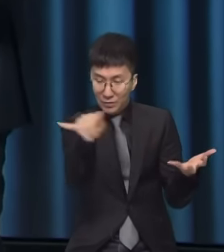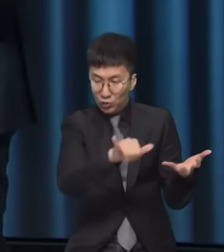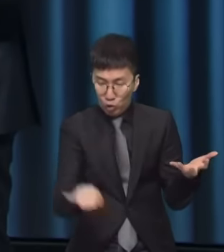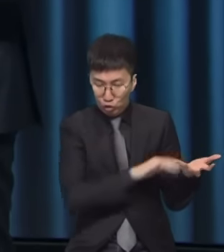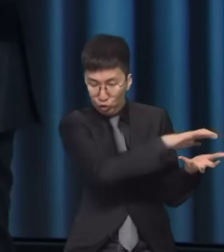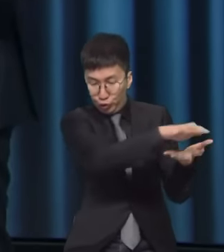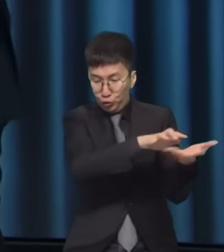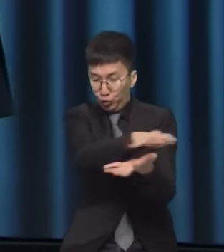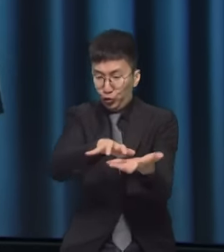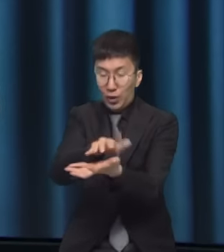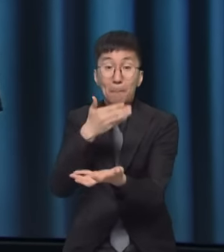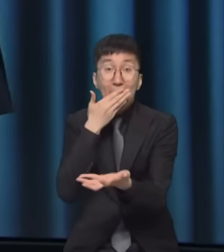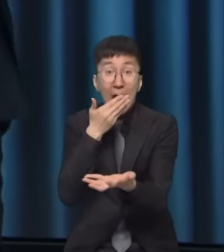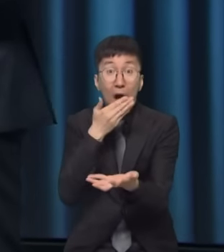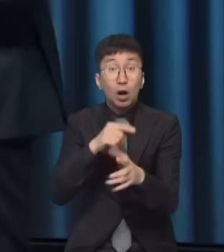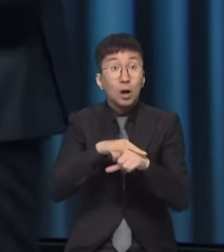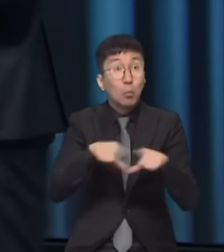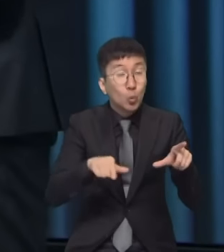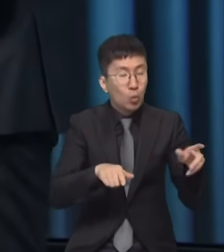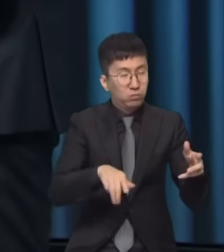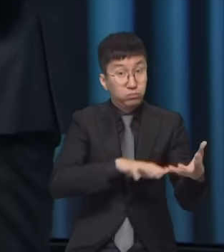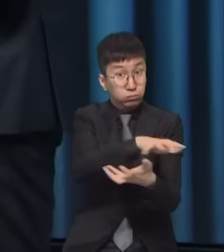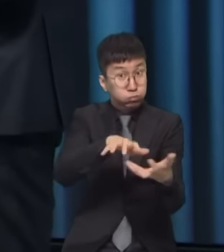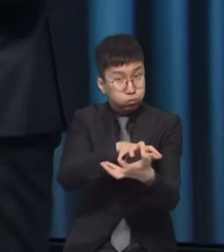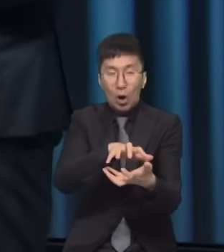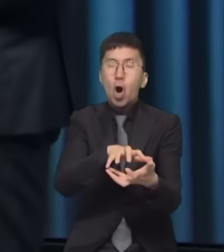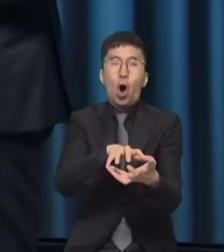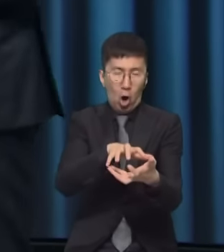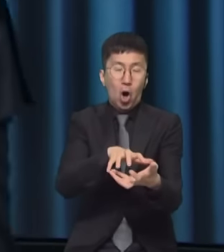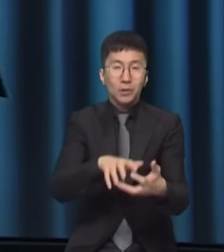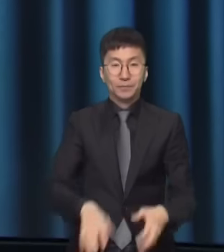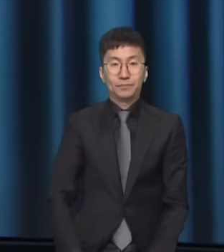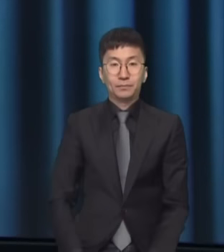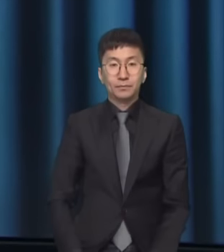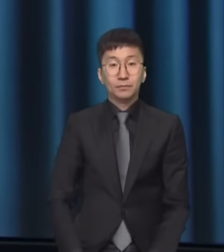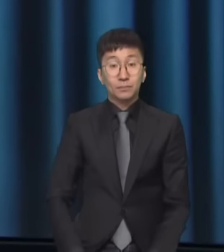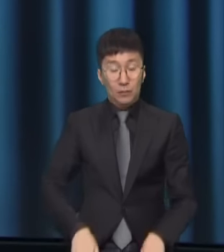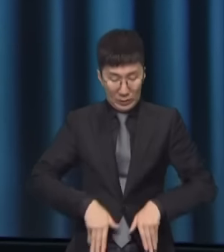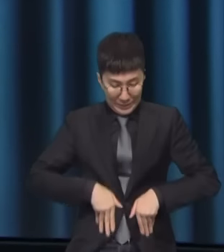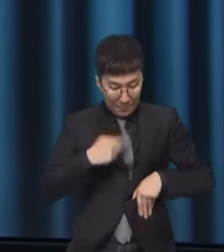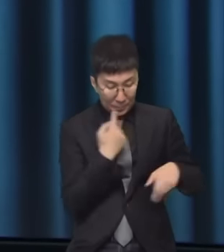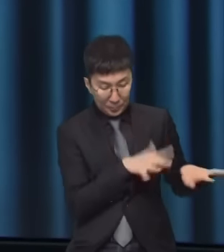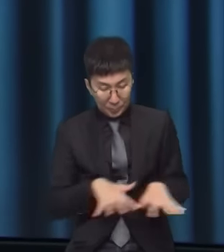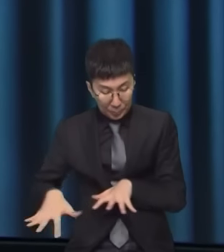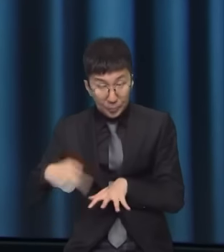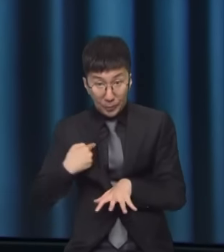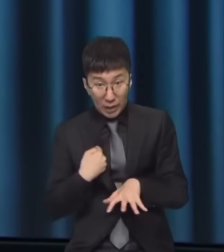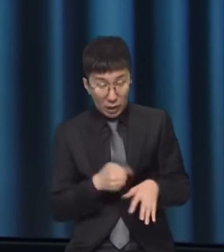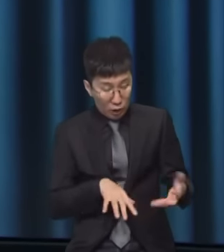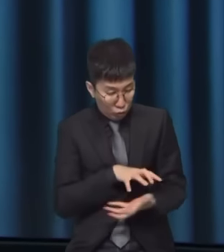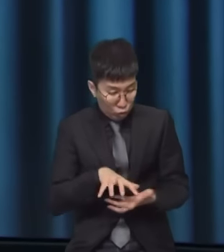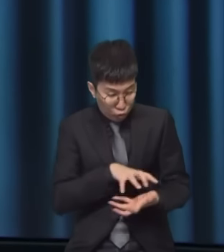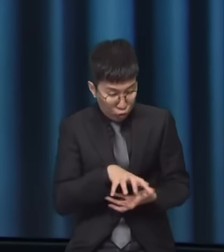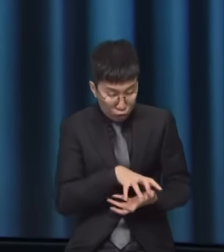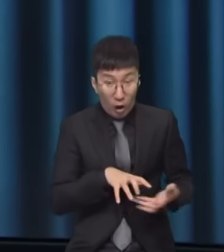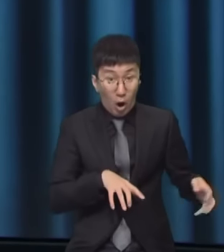보시는 것처럼 반시계 방향으로 회전합니다. 이에 따라 남쪽에 있는 수증기를 저기압이